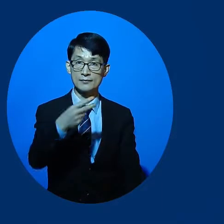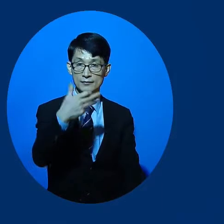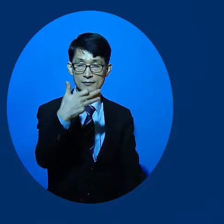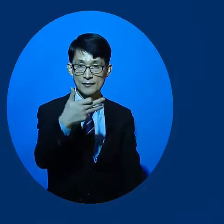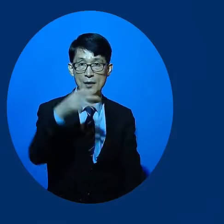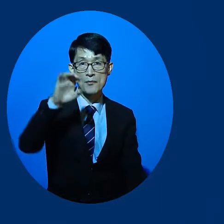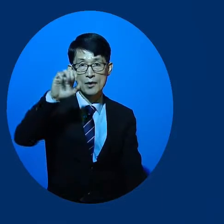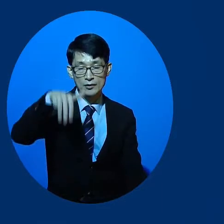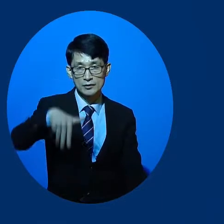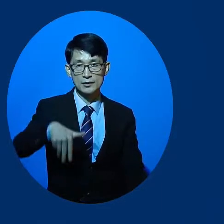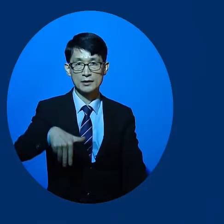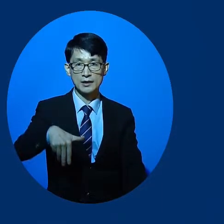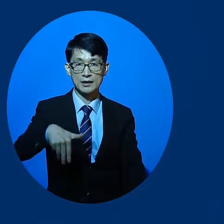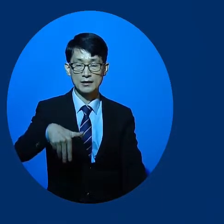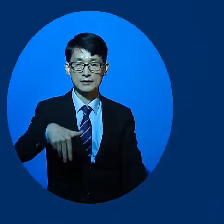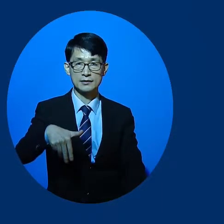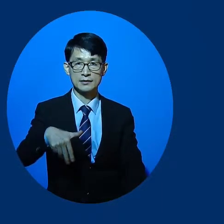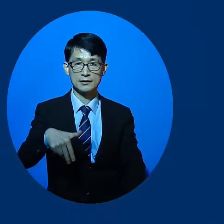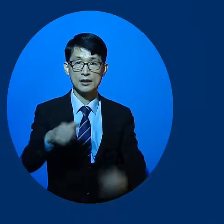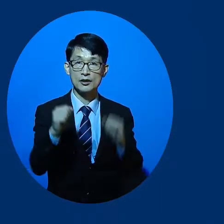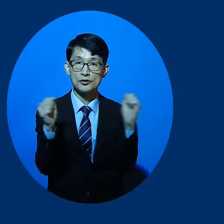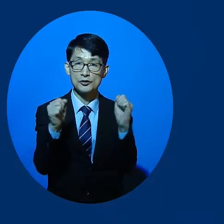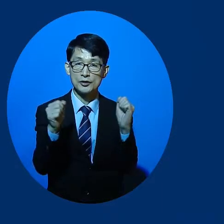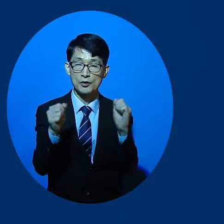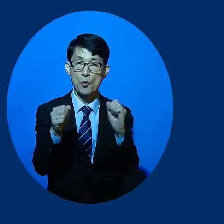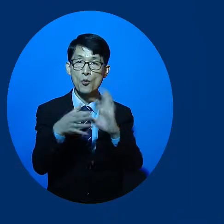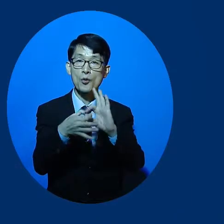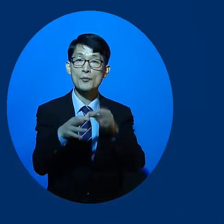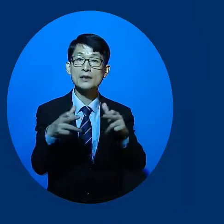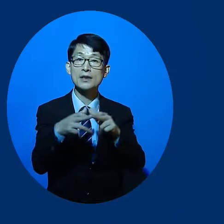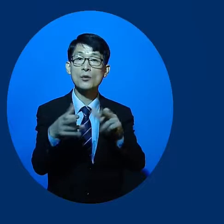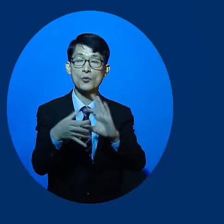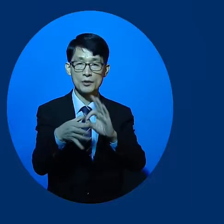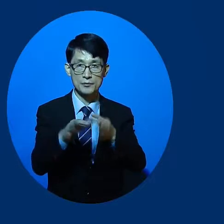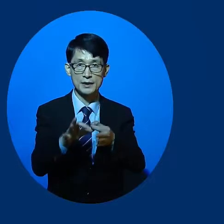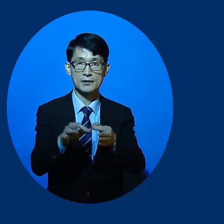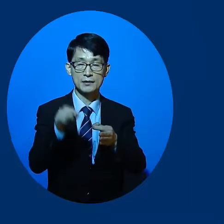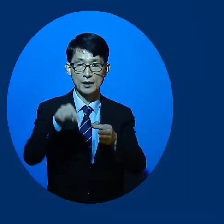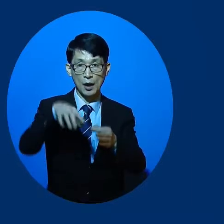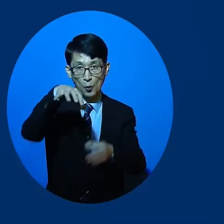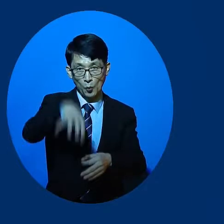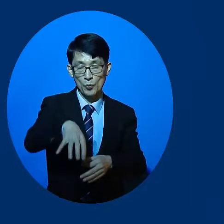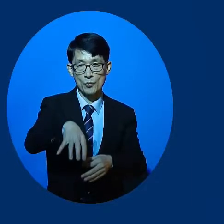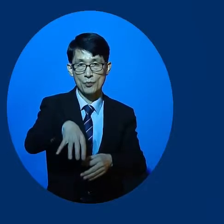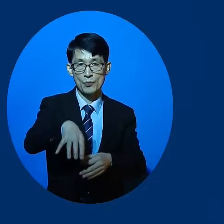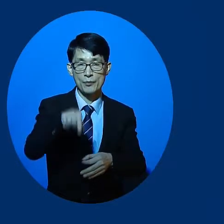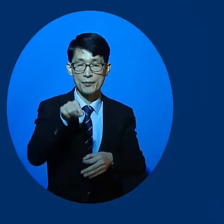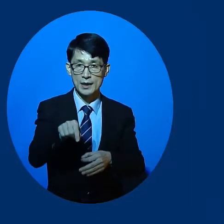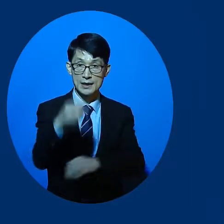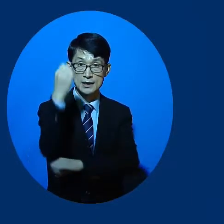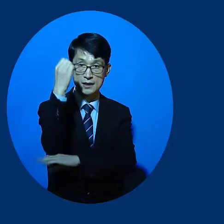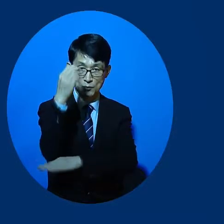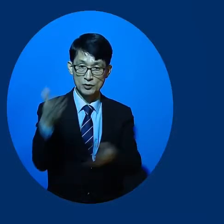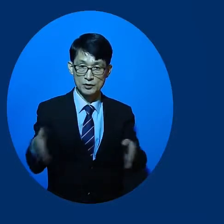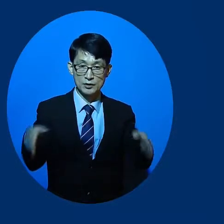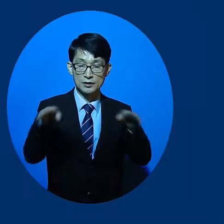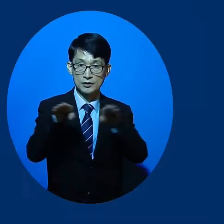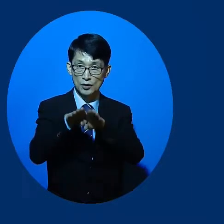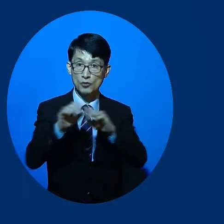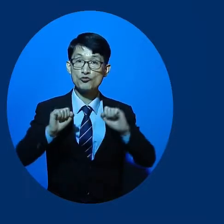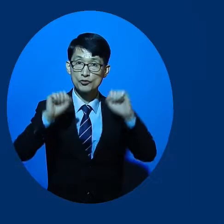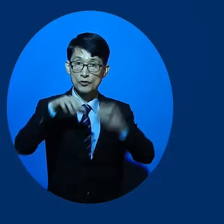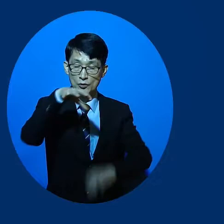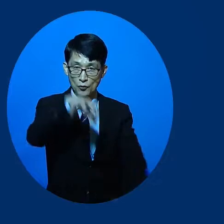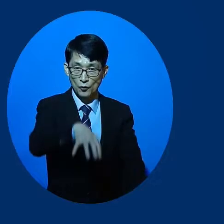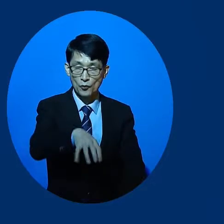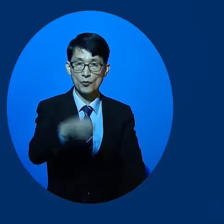2018 평창 동계 패럴림픽을 개최한 우리 강원도에서는 대회 개최로 마련된 기반 시설과 장애인 체육